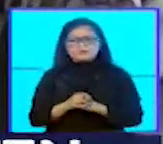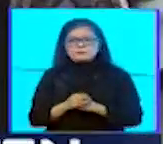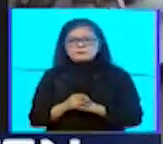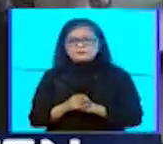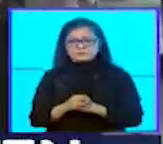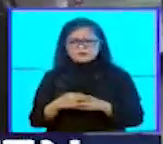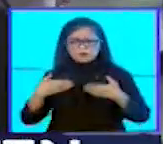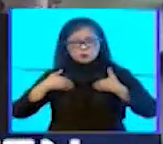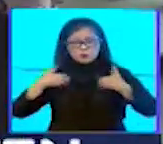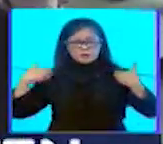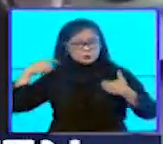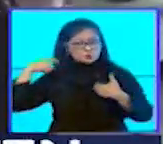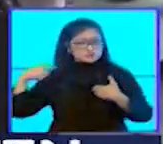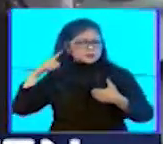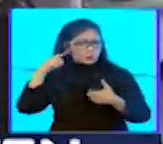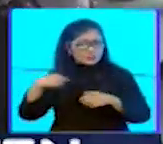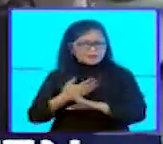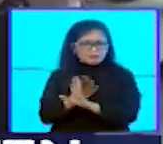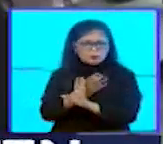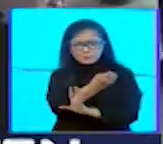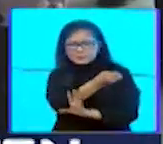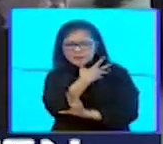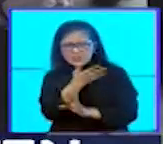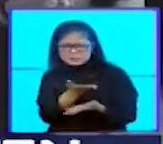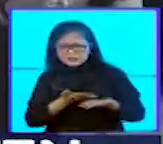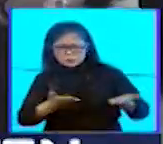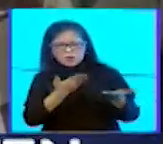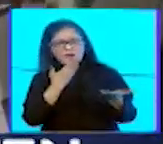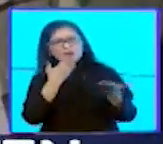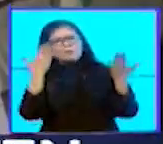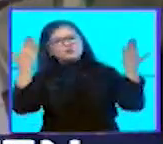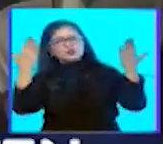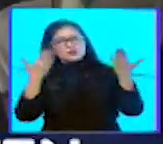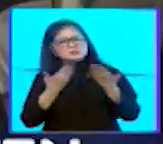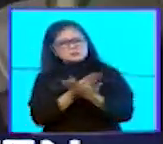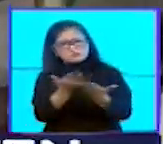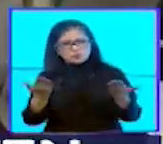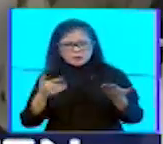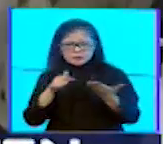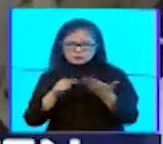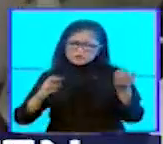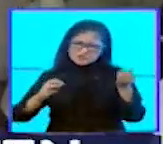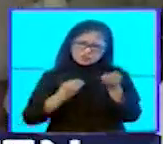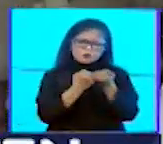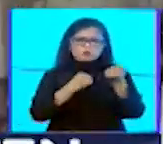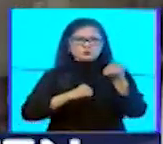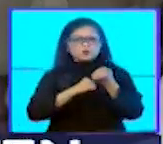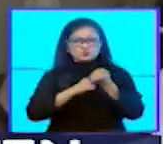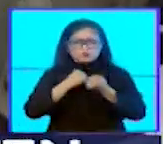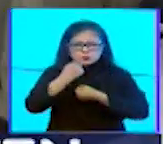Gubernur Jawa Timur Khofifah Indar Parawansa menyampaikan rasa syukur dan terima kasih kepada seluruh pihak terkait yang telah bekerja keras